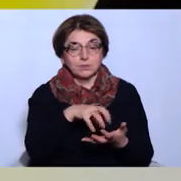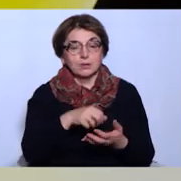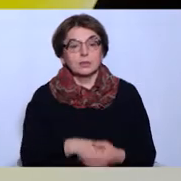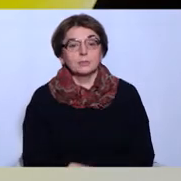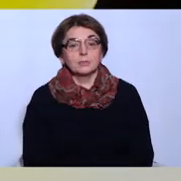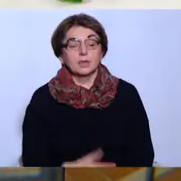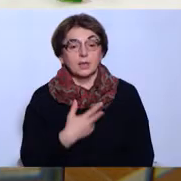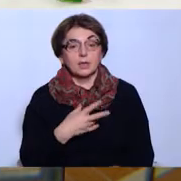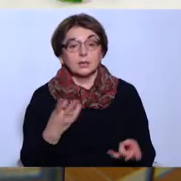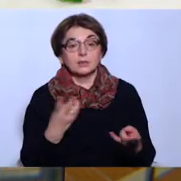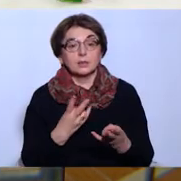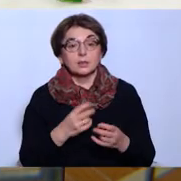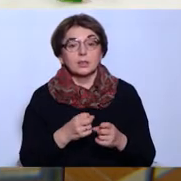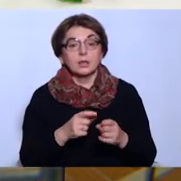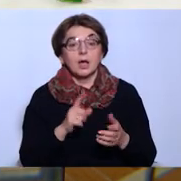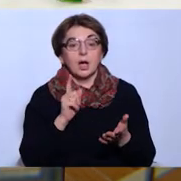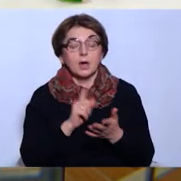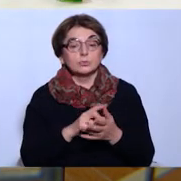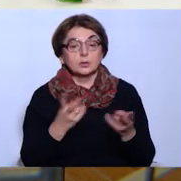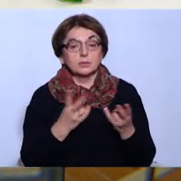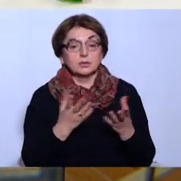ახლა კი დაგჭირდება აუცილებლად ხელის დასველება.